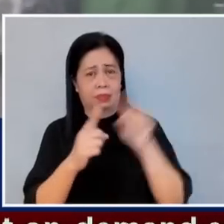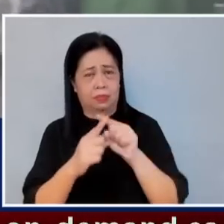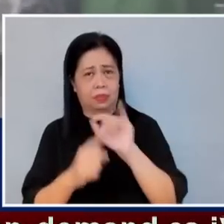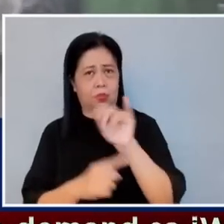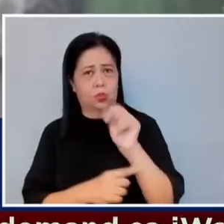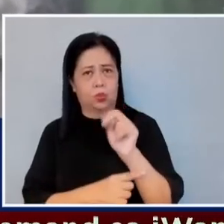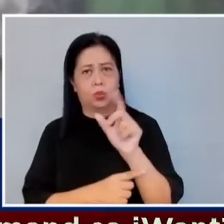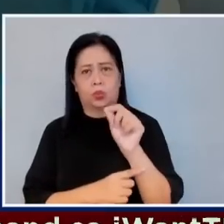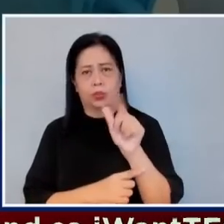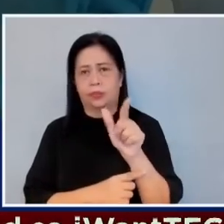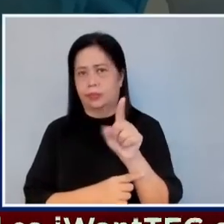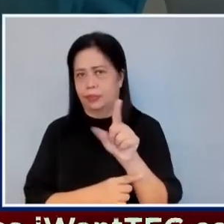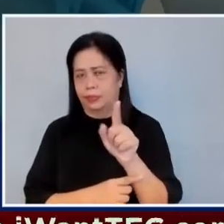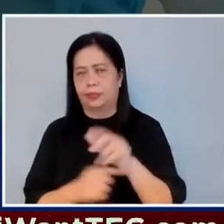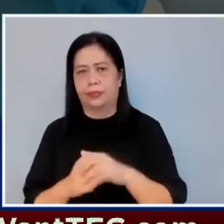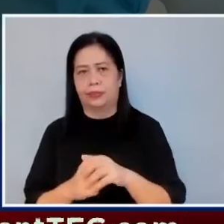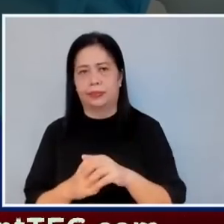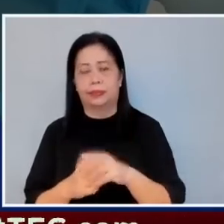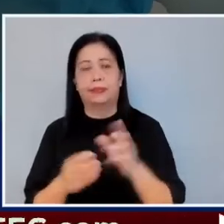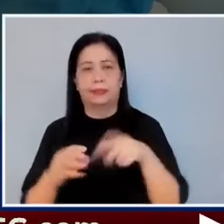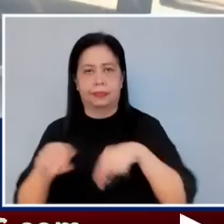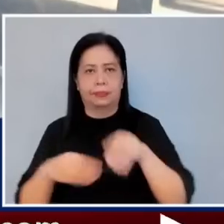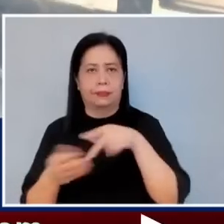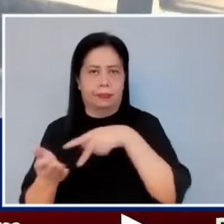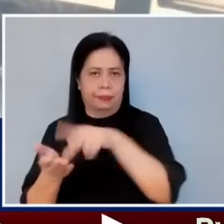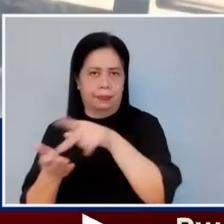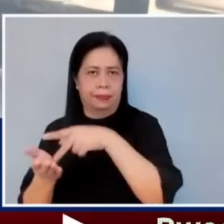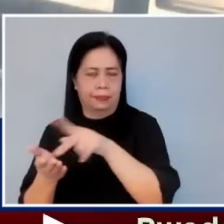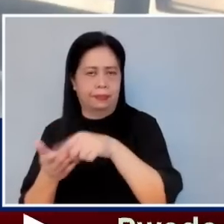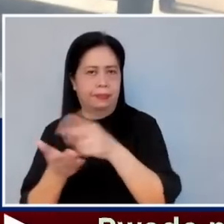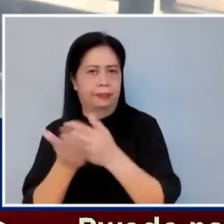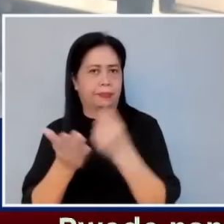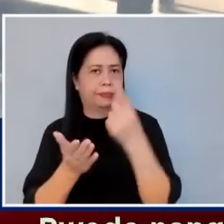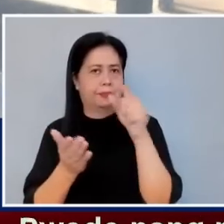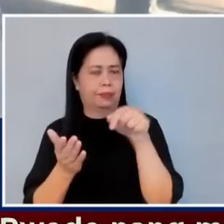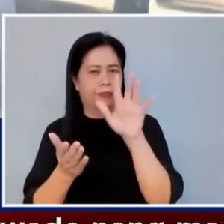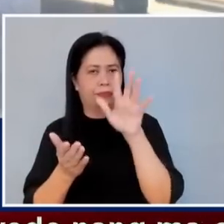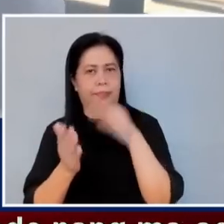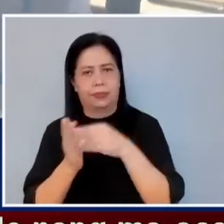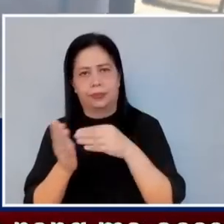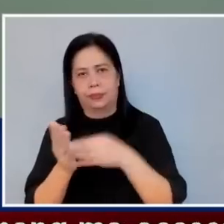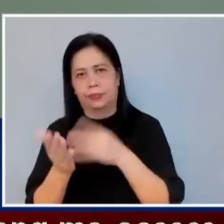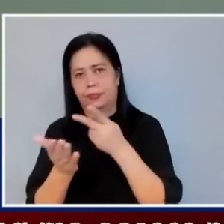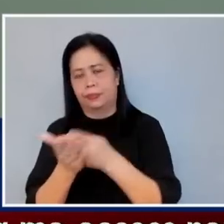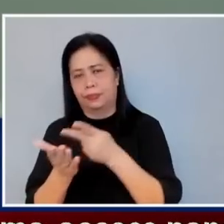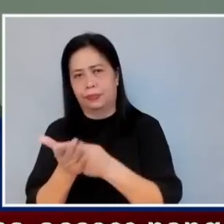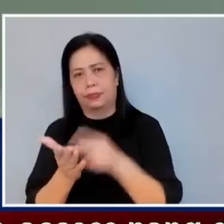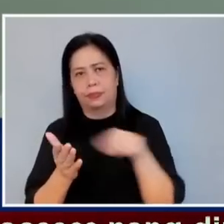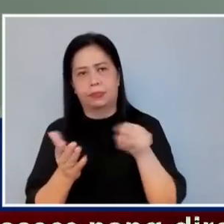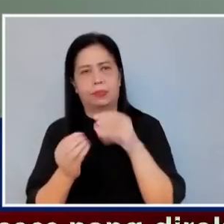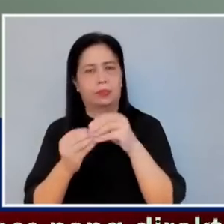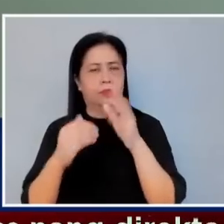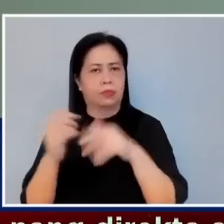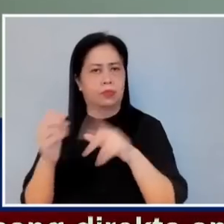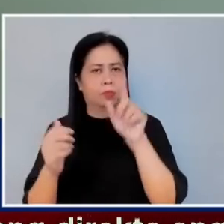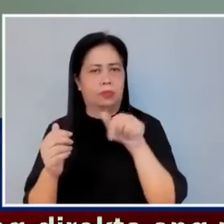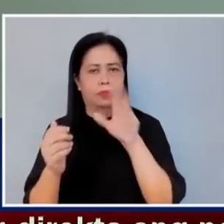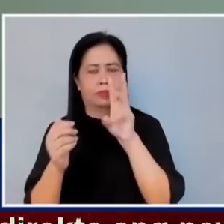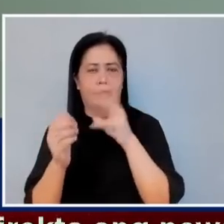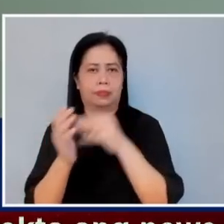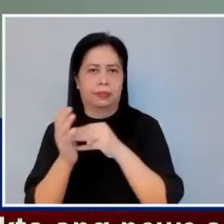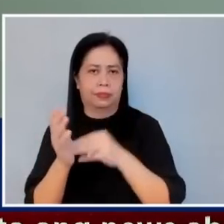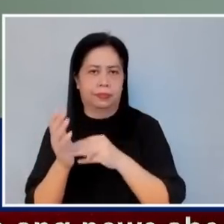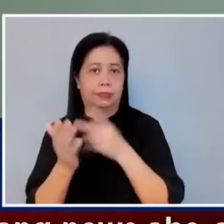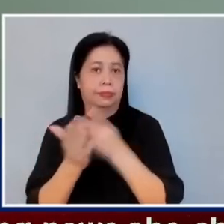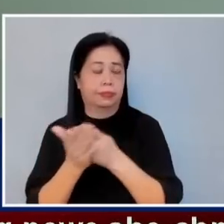2021. Ipapangbayad naman ang 11.5 billion pesos sa mahigit 1.6 million